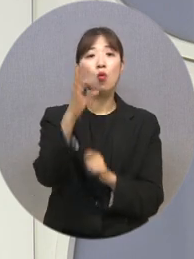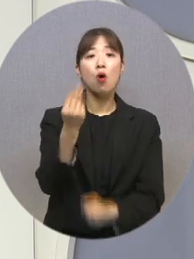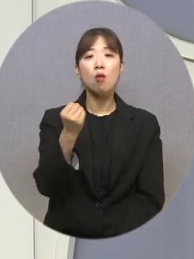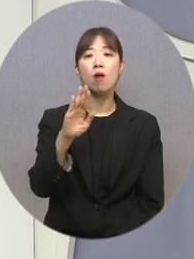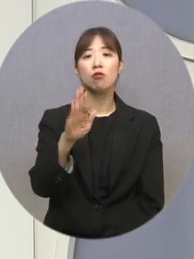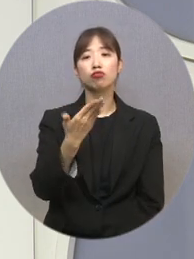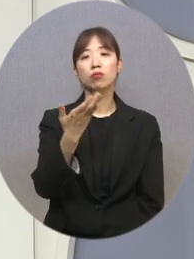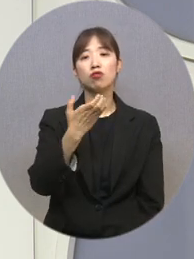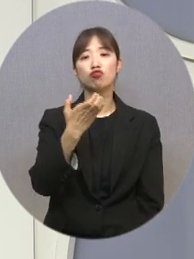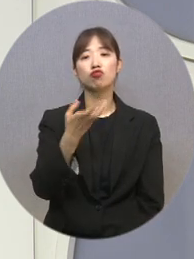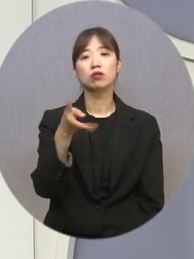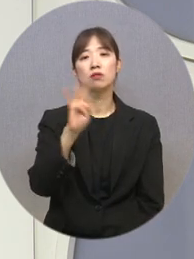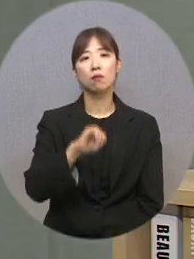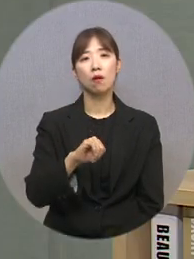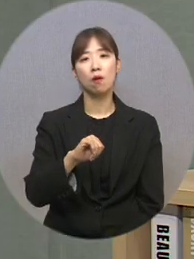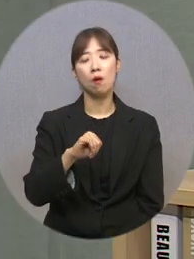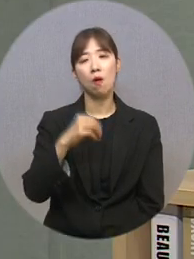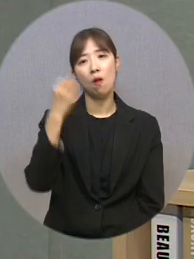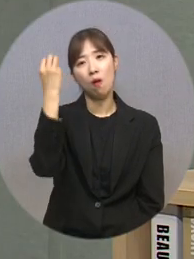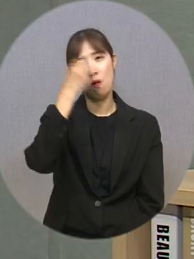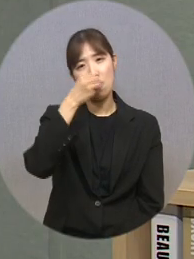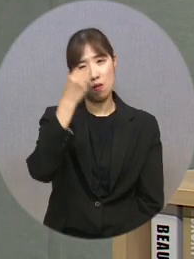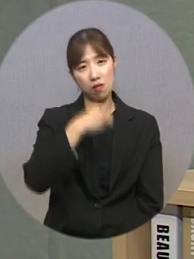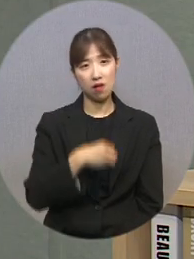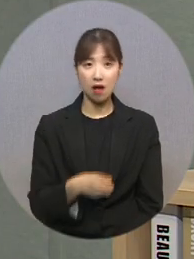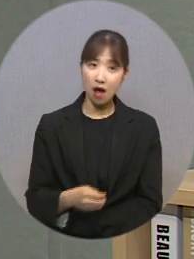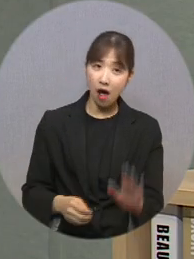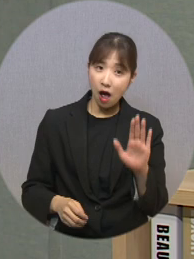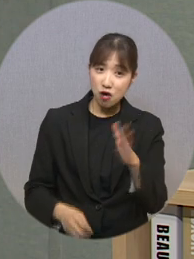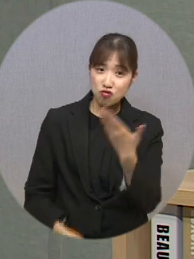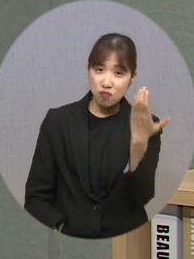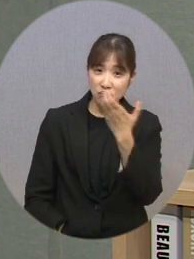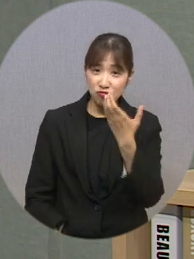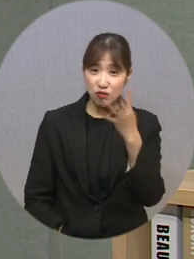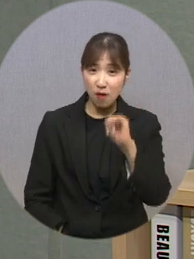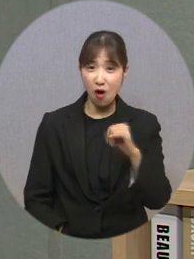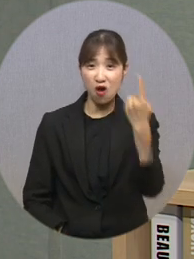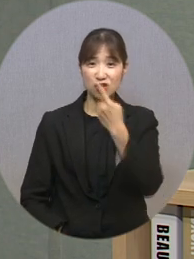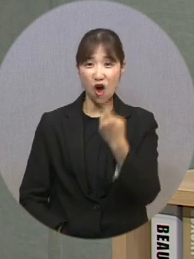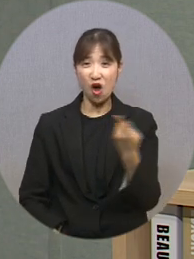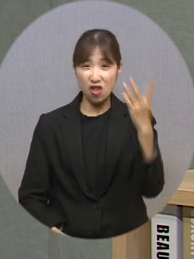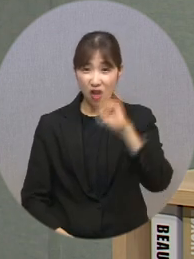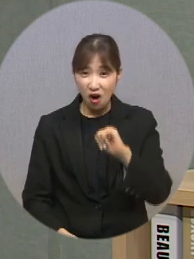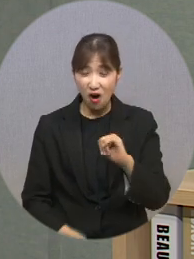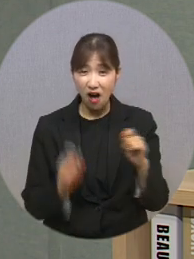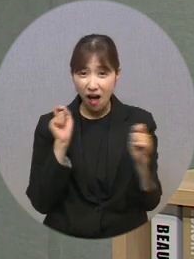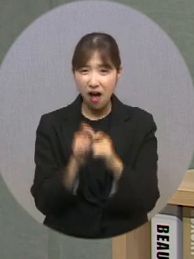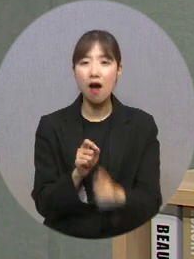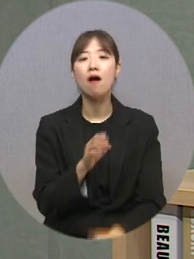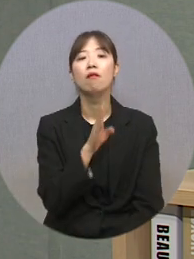990억 엄청납니다. 990억. 예예. 예, 작년 1000억에 가깝니다. 예예예. 예.